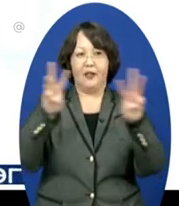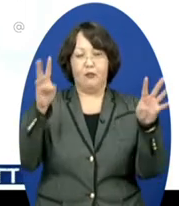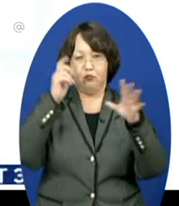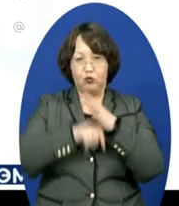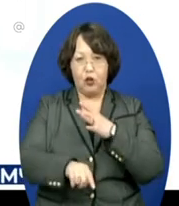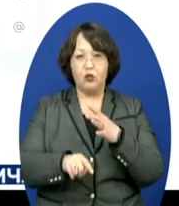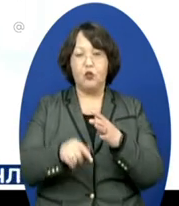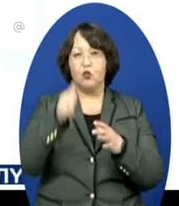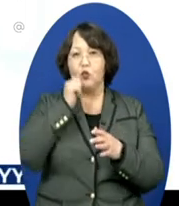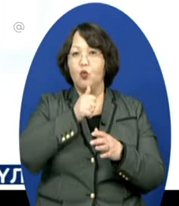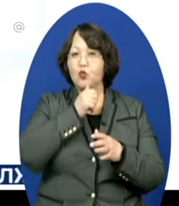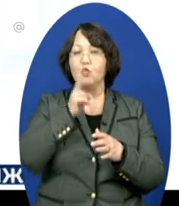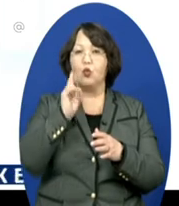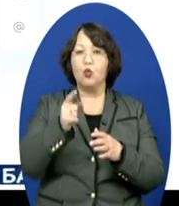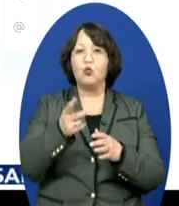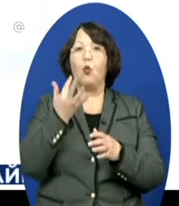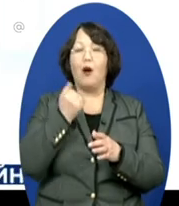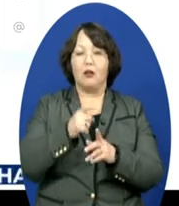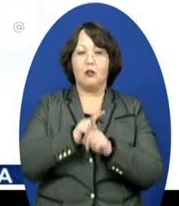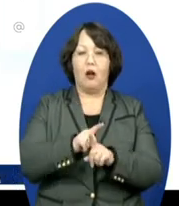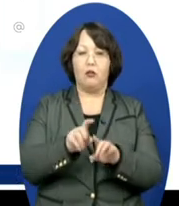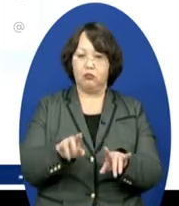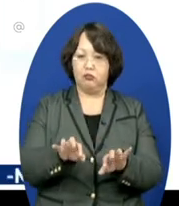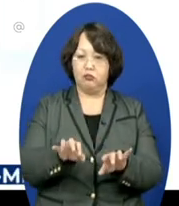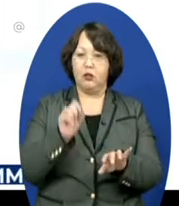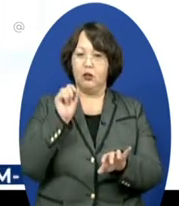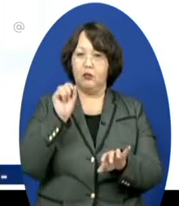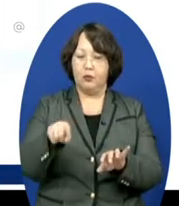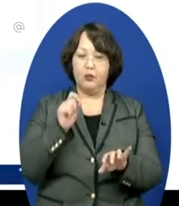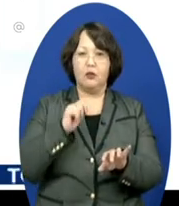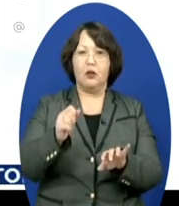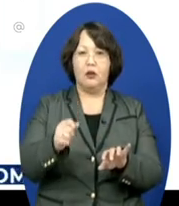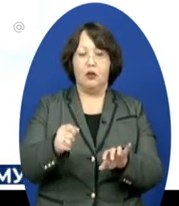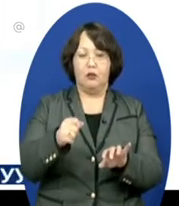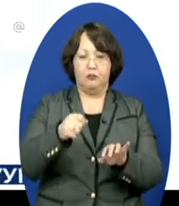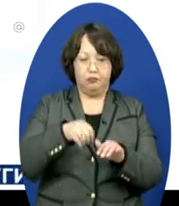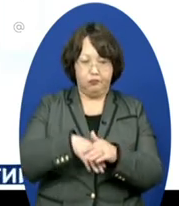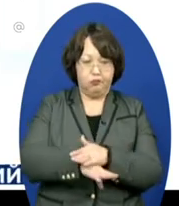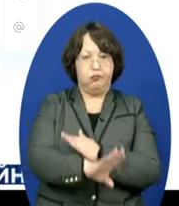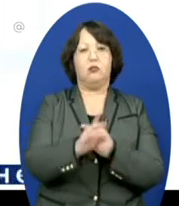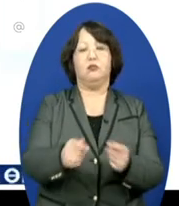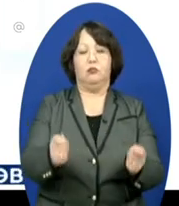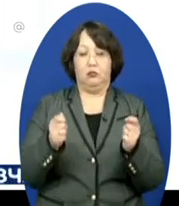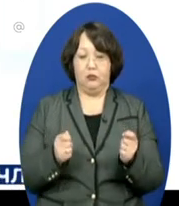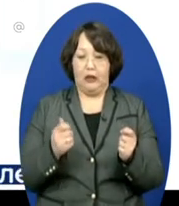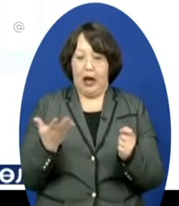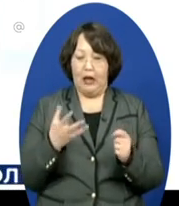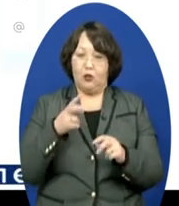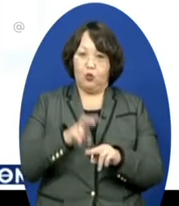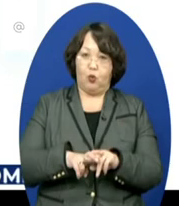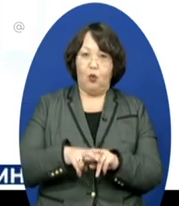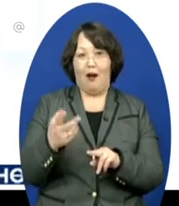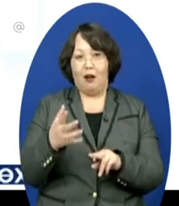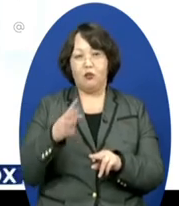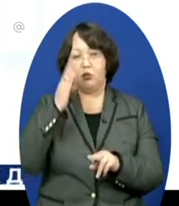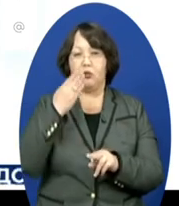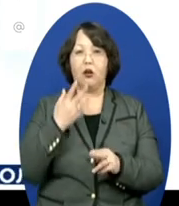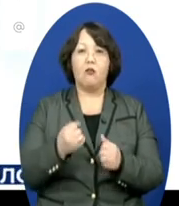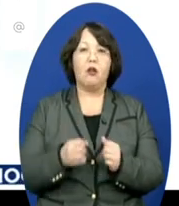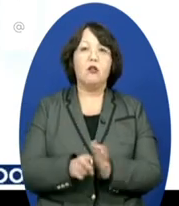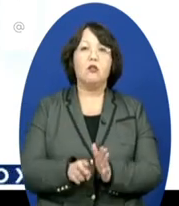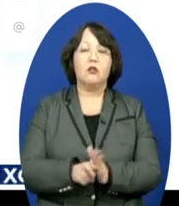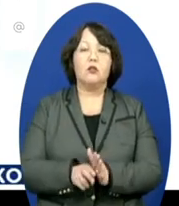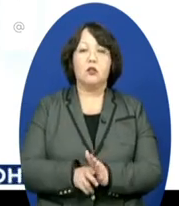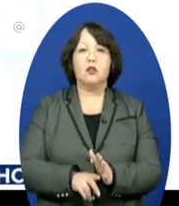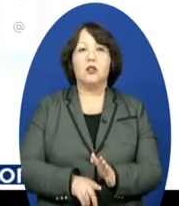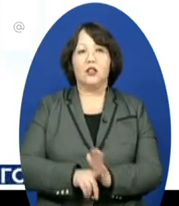дугаар нууц үгээрээ нэвтэрч шалгалт өг төв заал суудлын хуваараа хэвлэн авчих болох юм. Монгол хэл бичгийн шалгалтыг жилд 2 удаа зохион